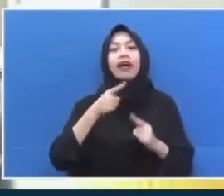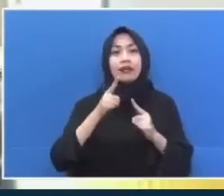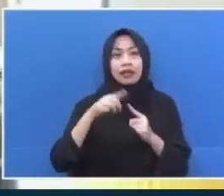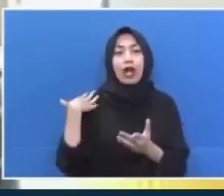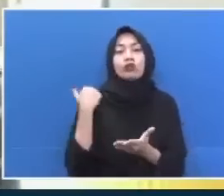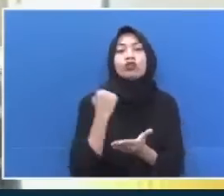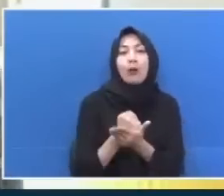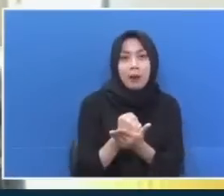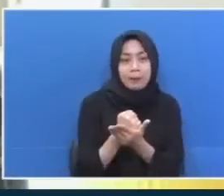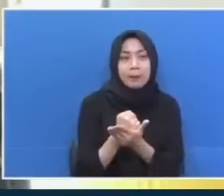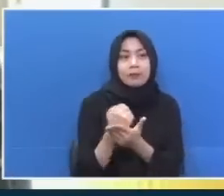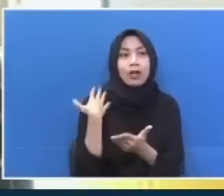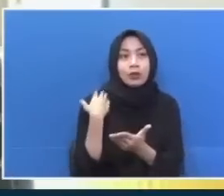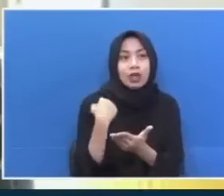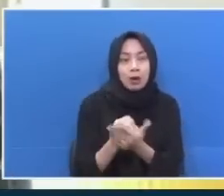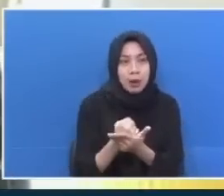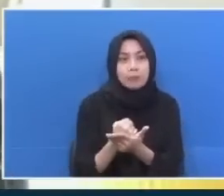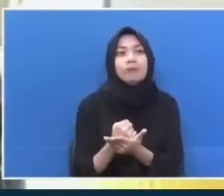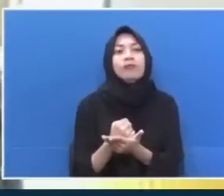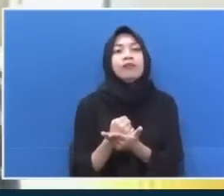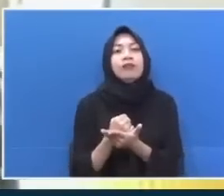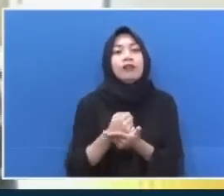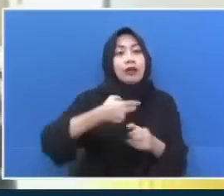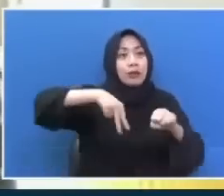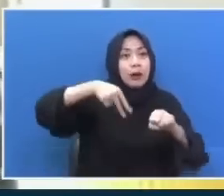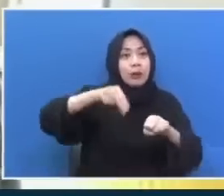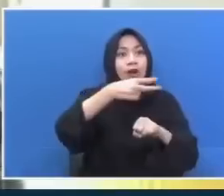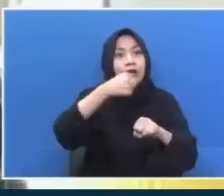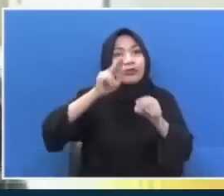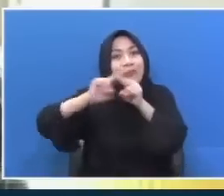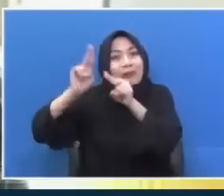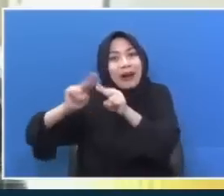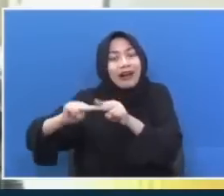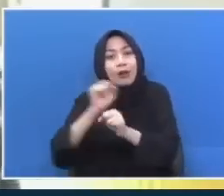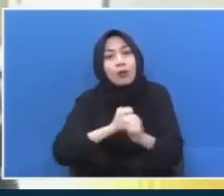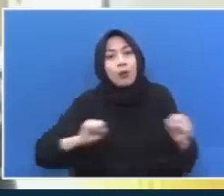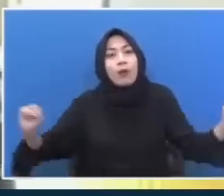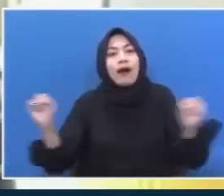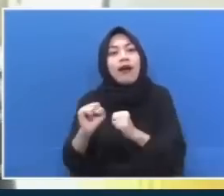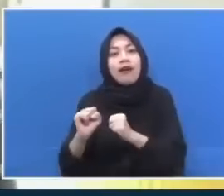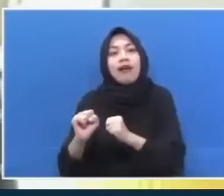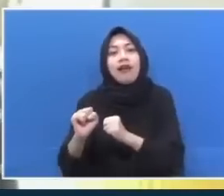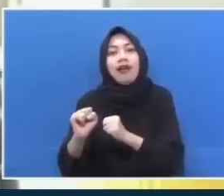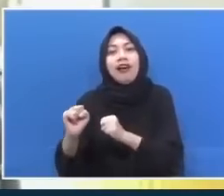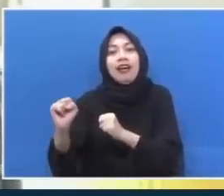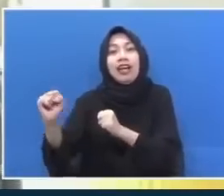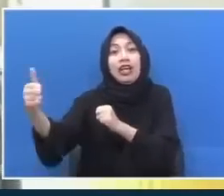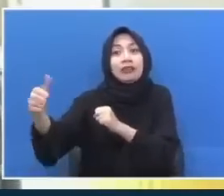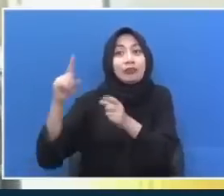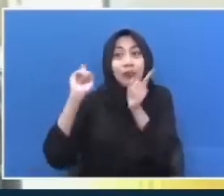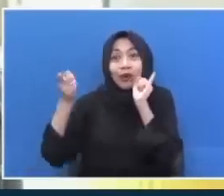ya bahwa kita ingin melakukan hal-hal perbaikan sepak bola tidak dalam